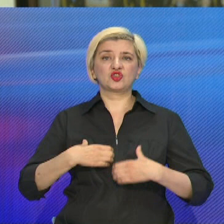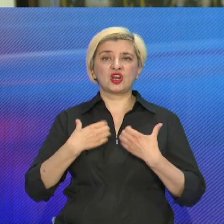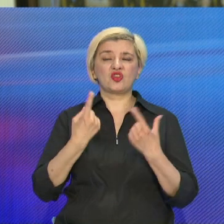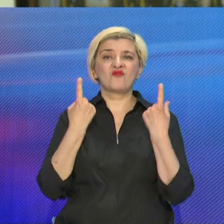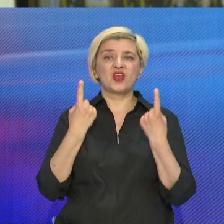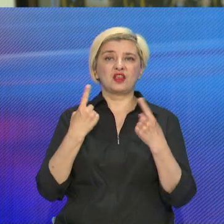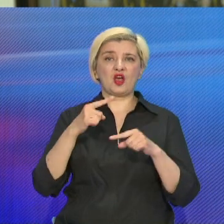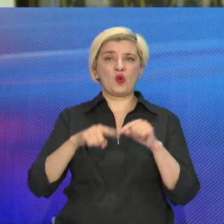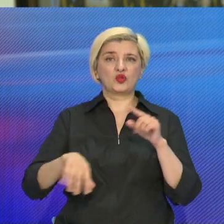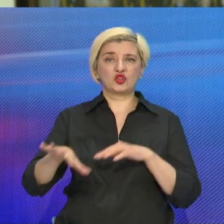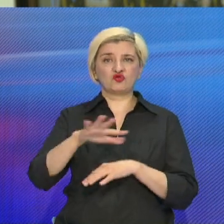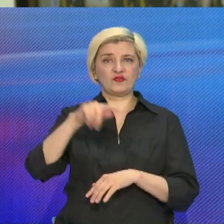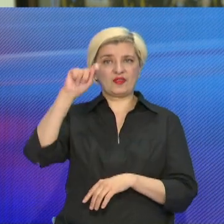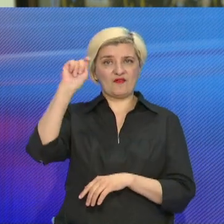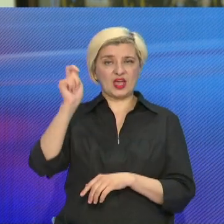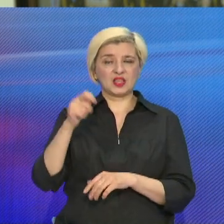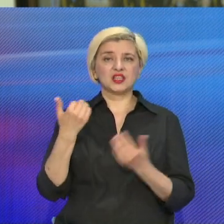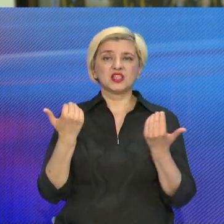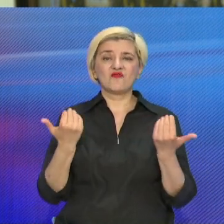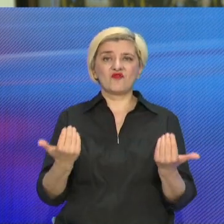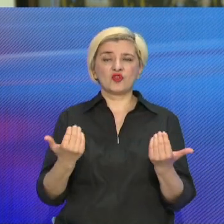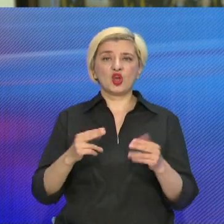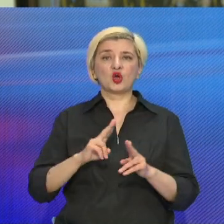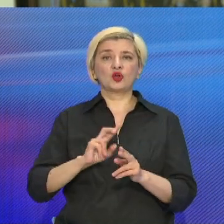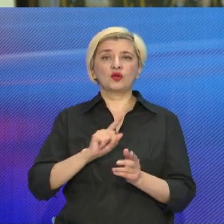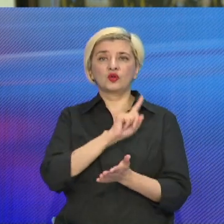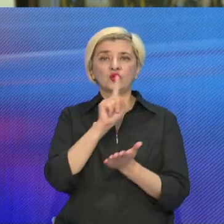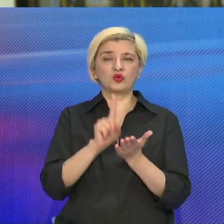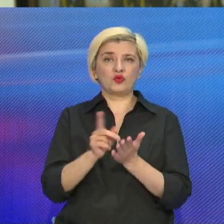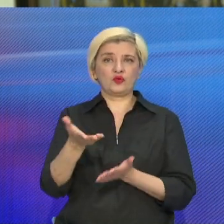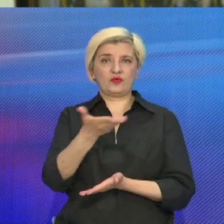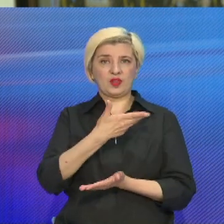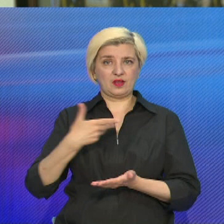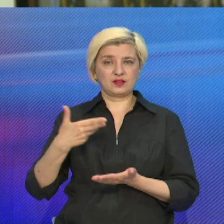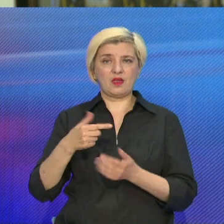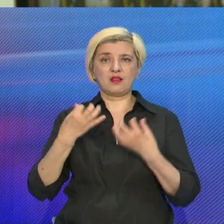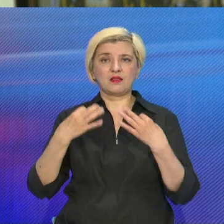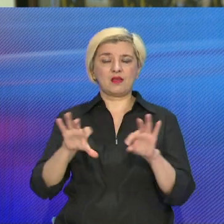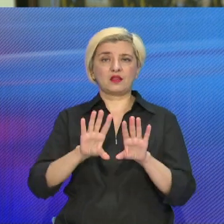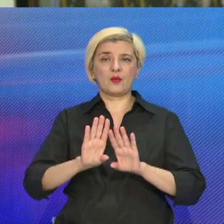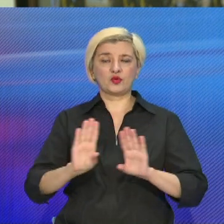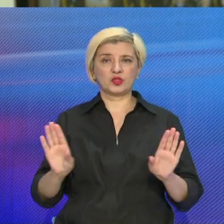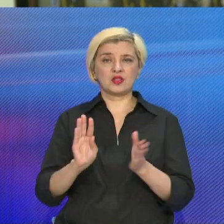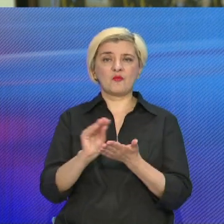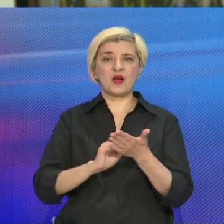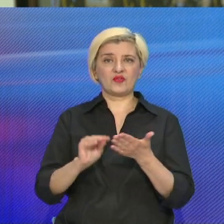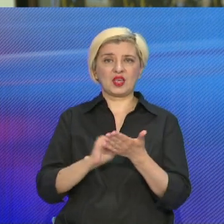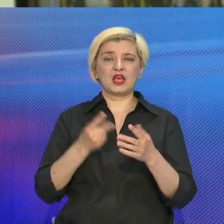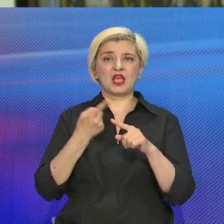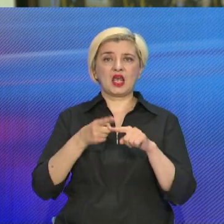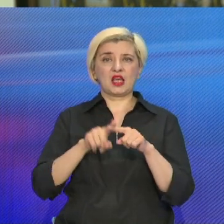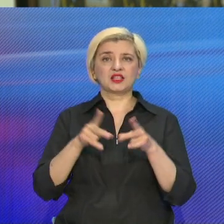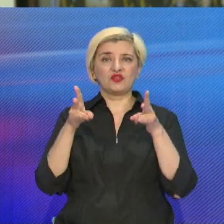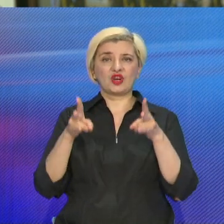войны. И сегодня долг всех нас не допустить повторения этих трагических событий в